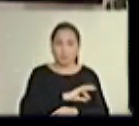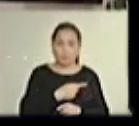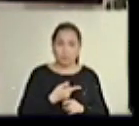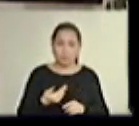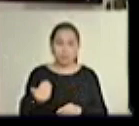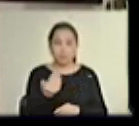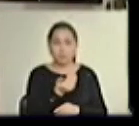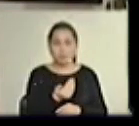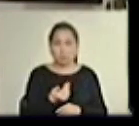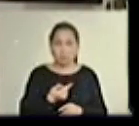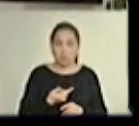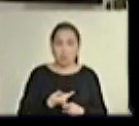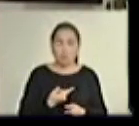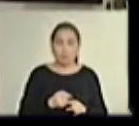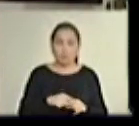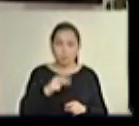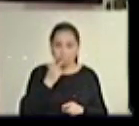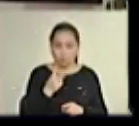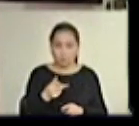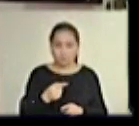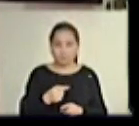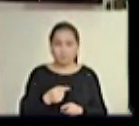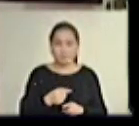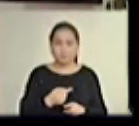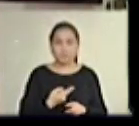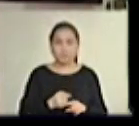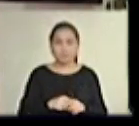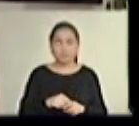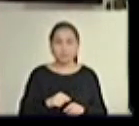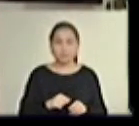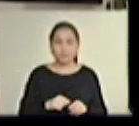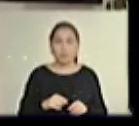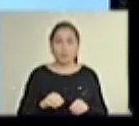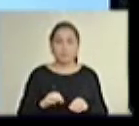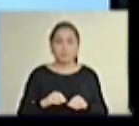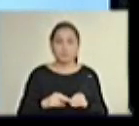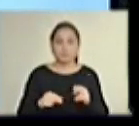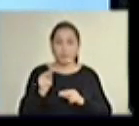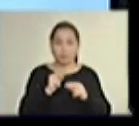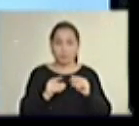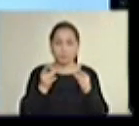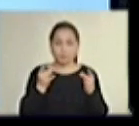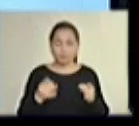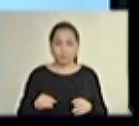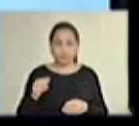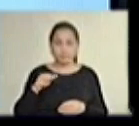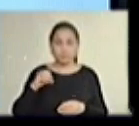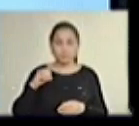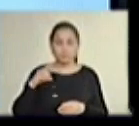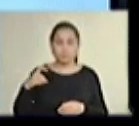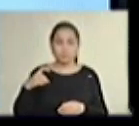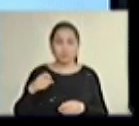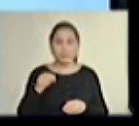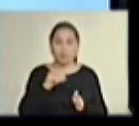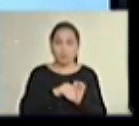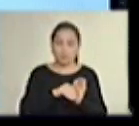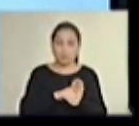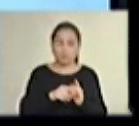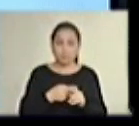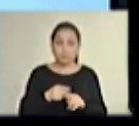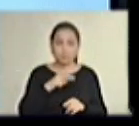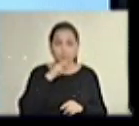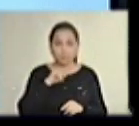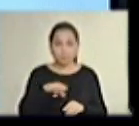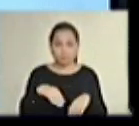buni ko'p kuzatgansiz. Ushbu qurilma oddiy mexanizmlardan biriga kiradi. E'tibor bering, bu